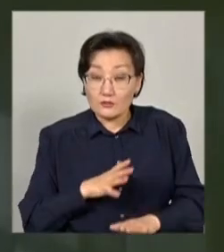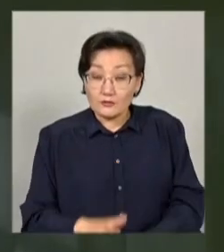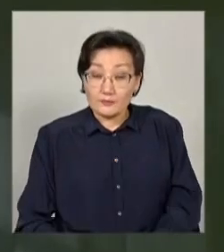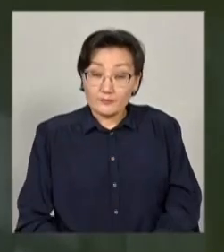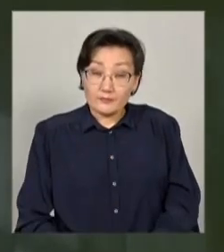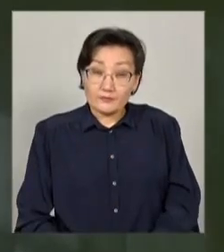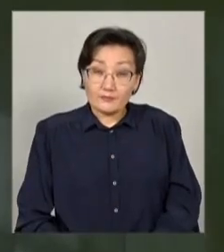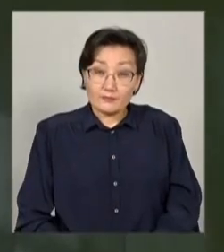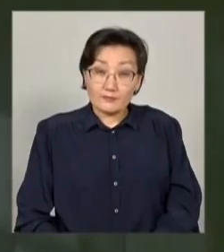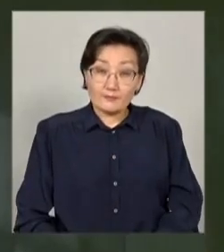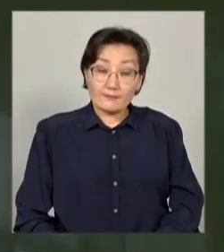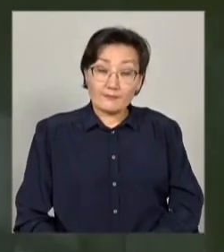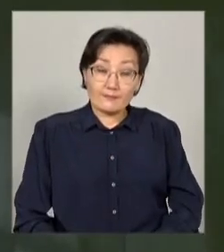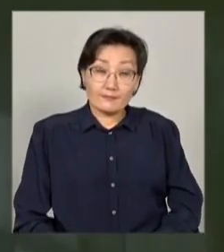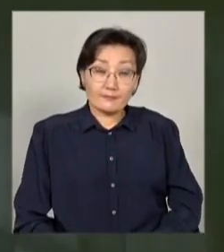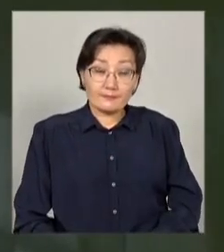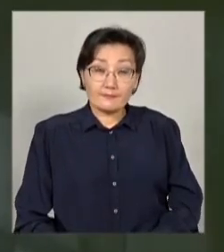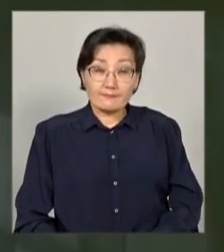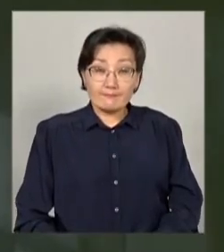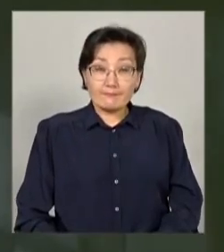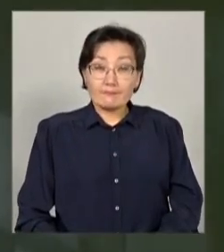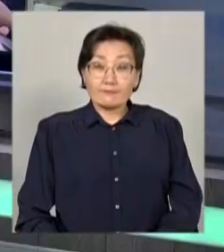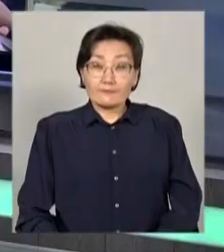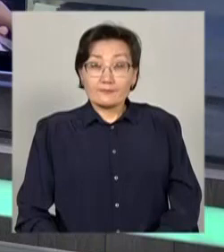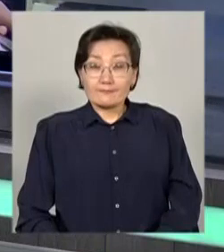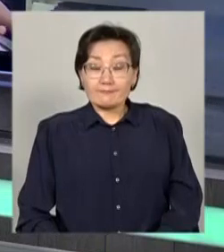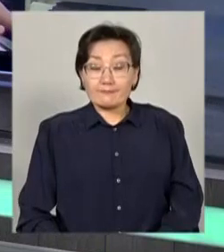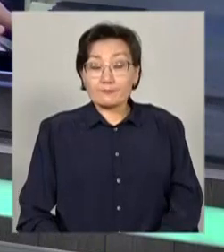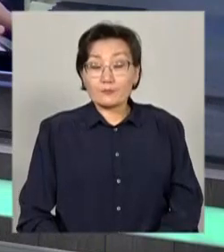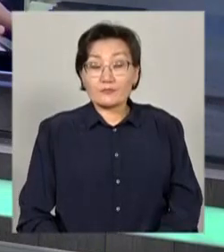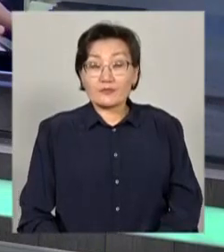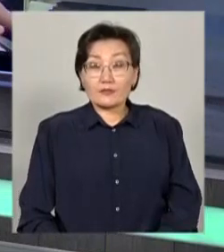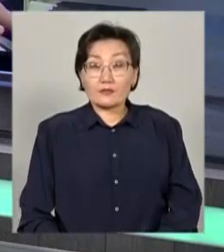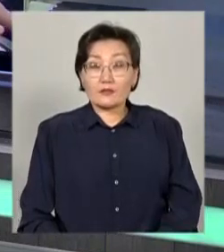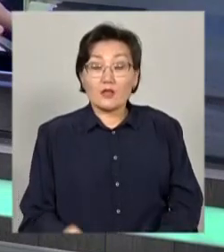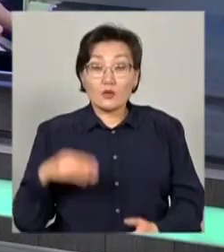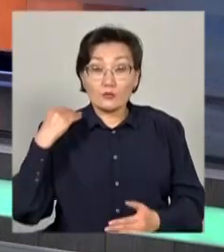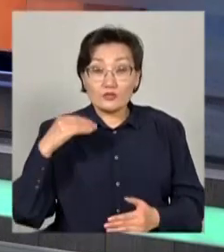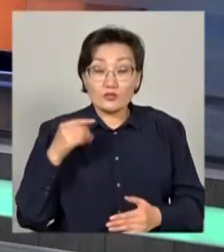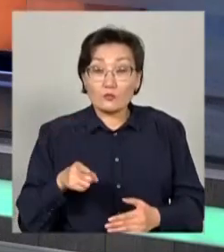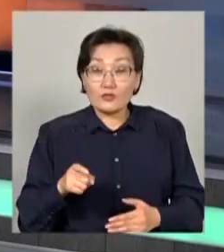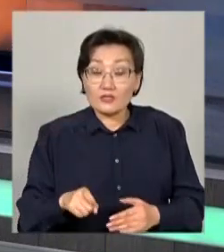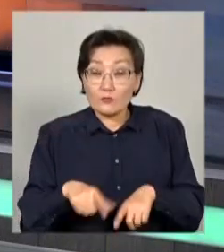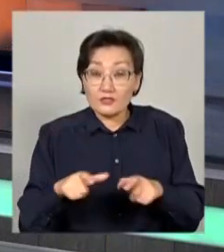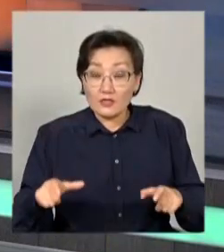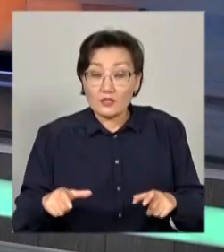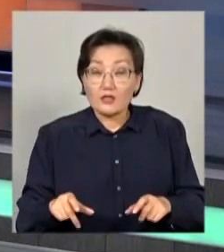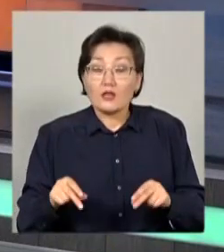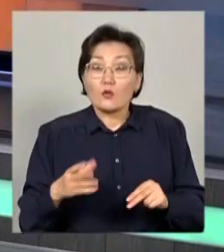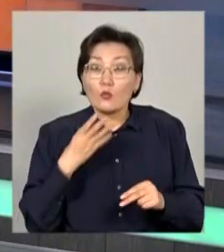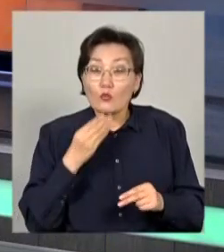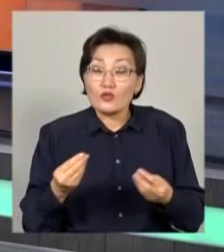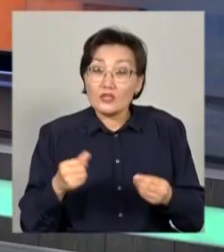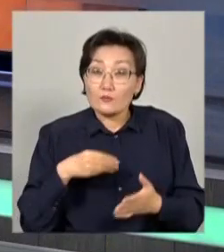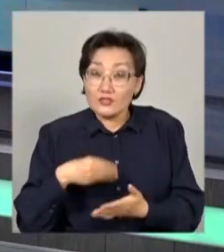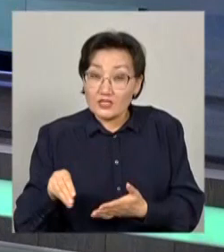Данияр Омар, Ринат Өтеев, Алматы телеарнасы, Астана. Ақтөбеде жүздеген адам адал ақшасына